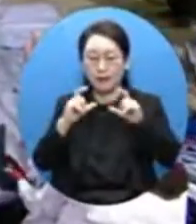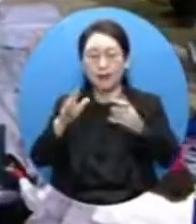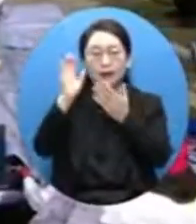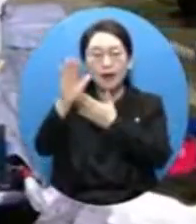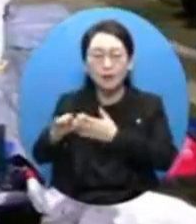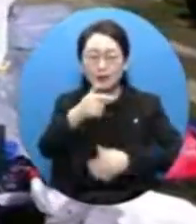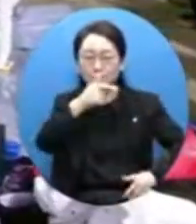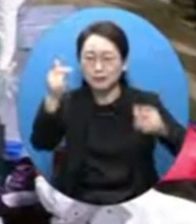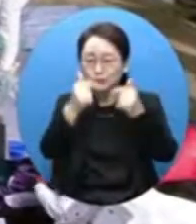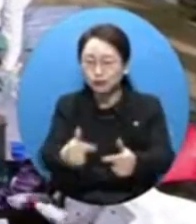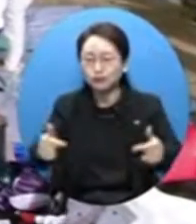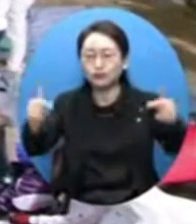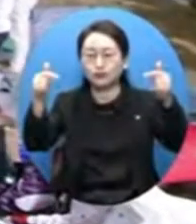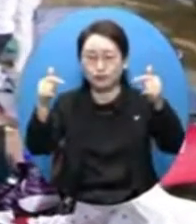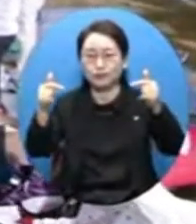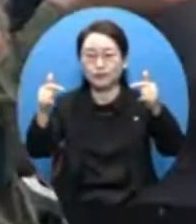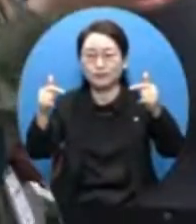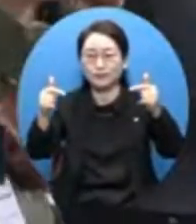큰 부흥 역사가